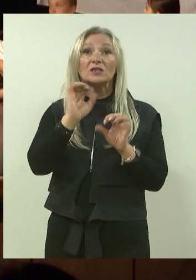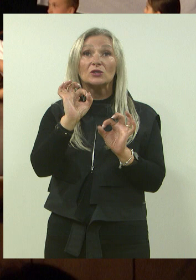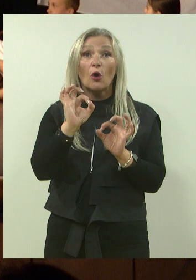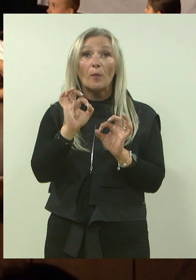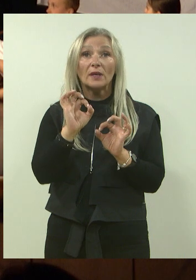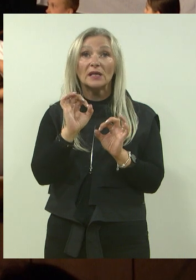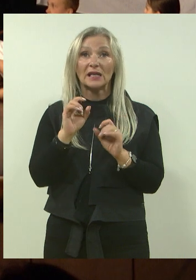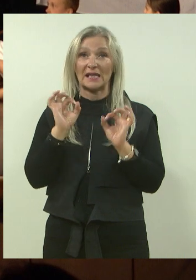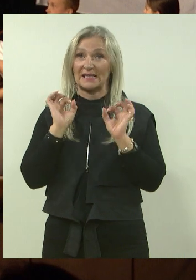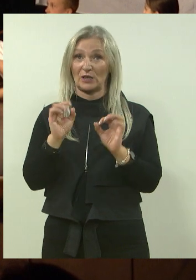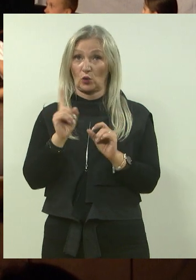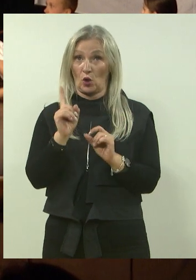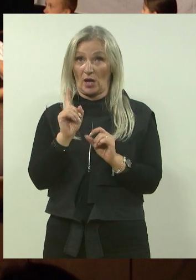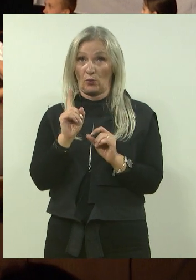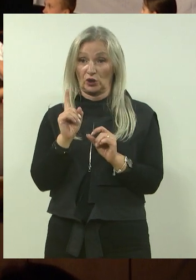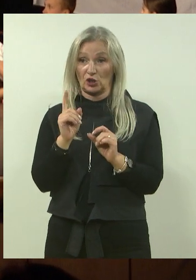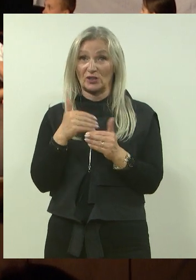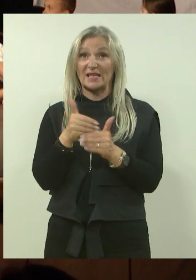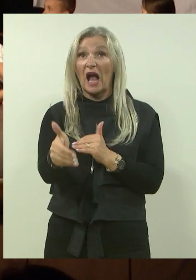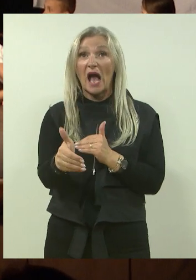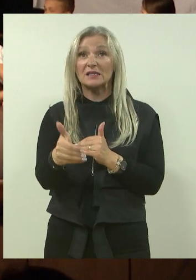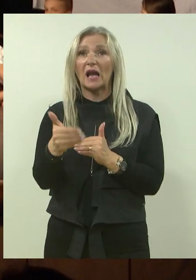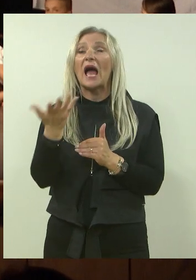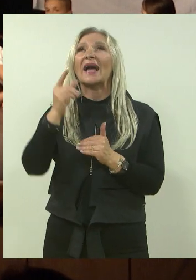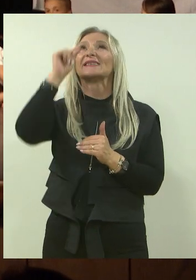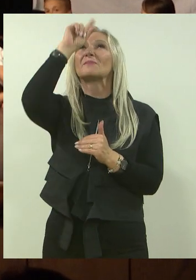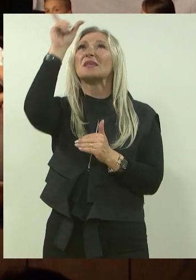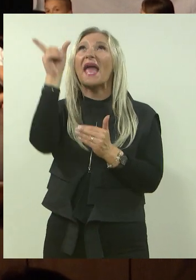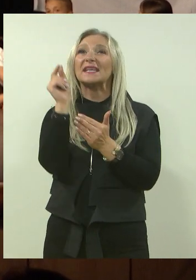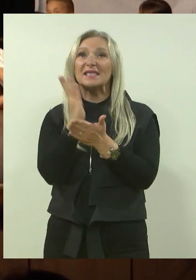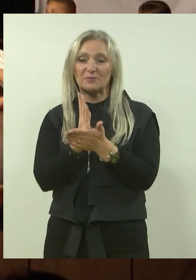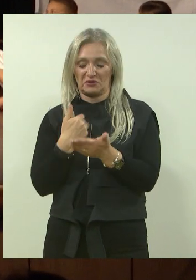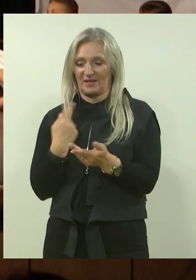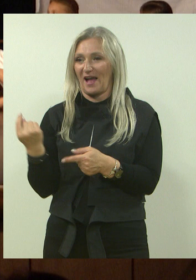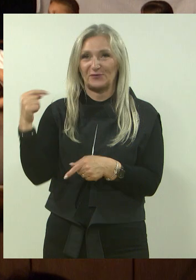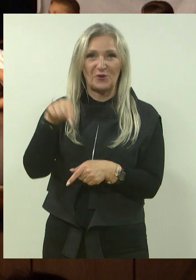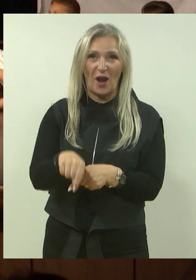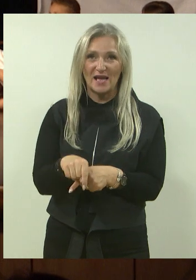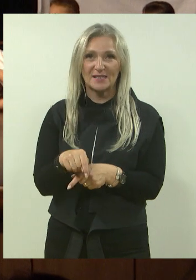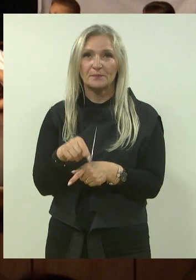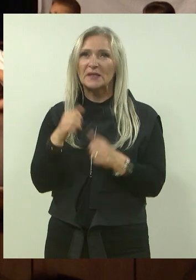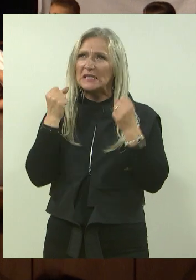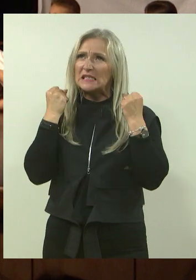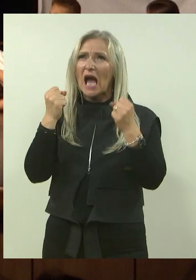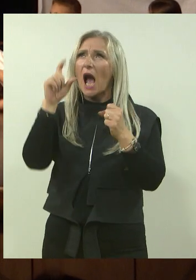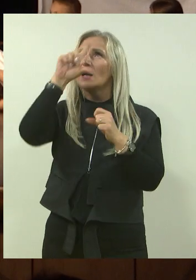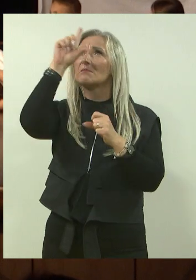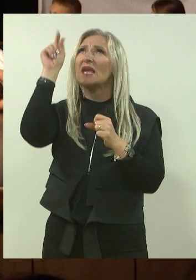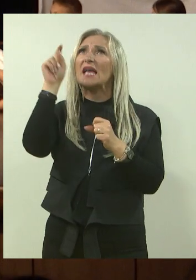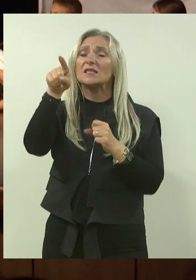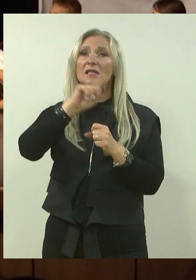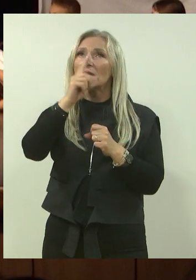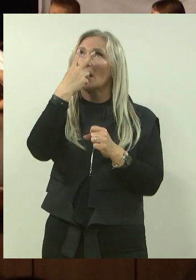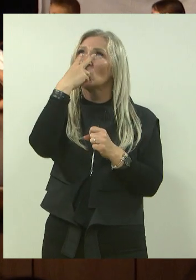mamica? Ne bom. Dok se mjesec skaže, tu sam ja. Ovo noć je jakši kak nigdar, najte ga gledati u oči. I mrake su buni